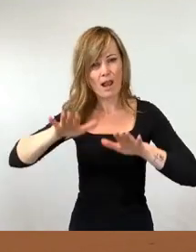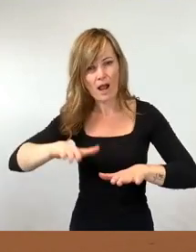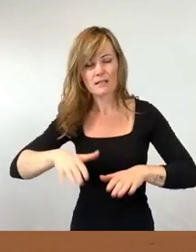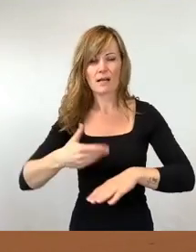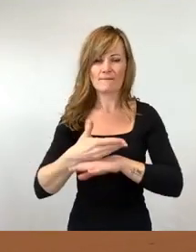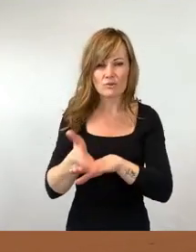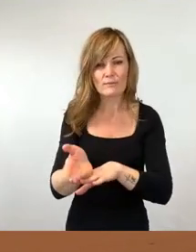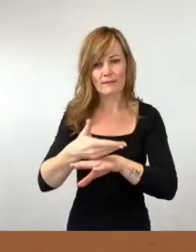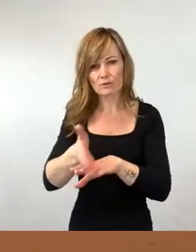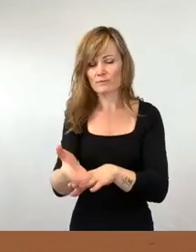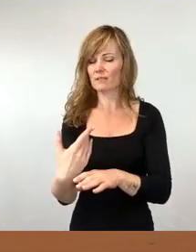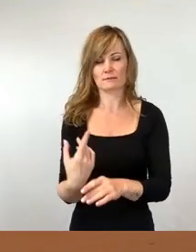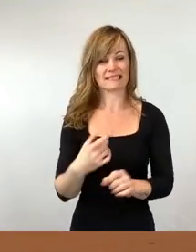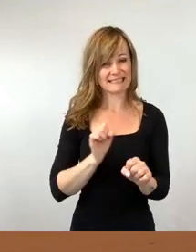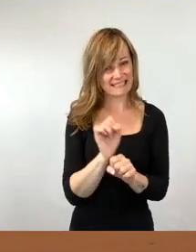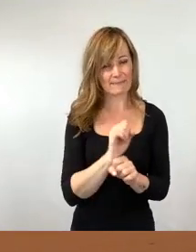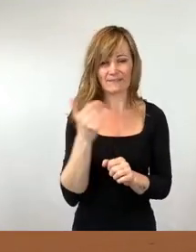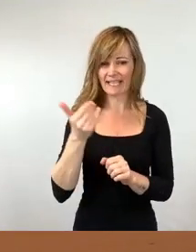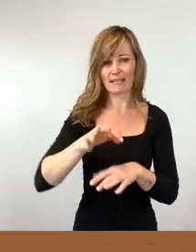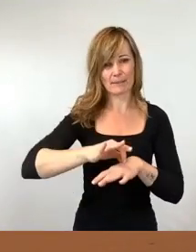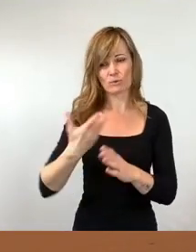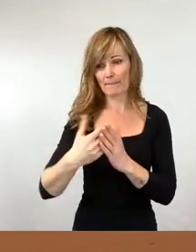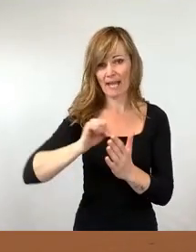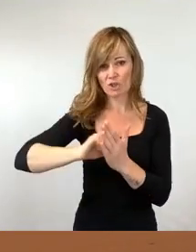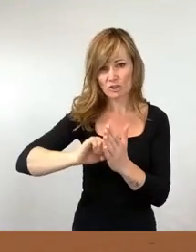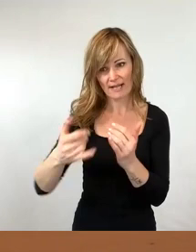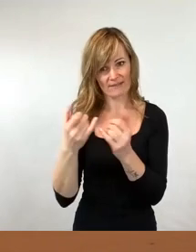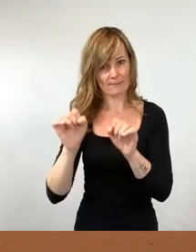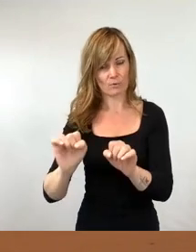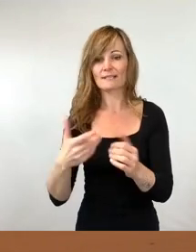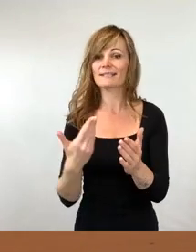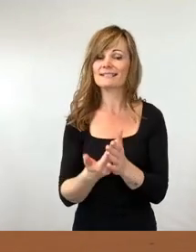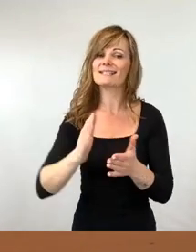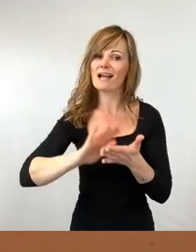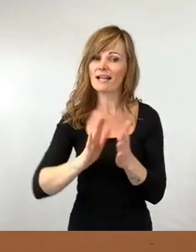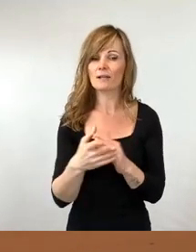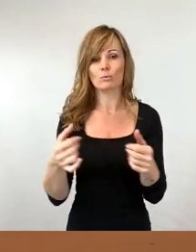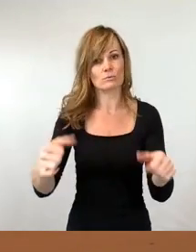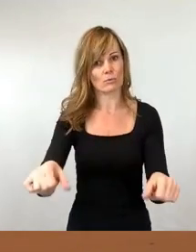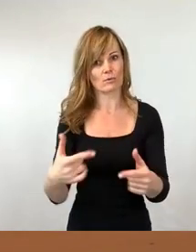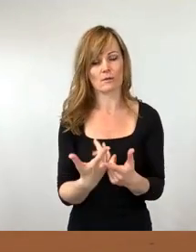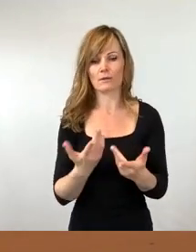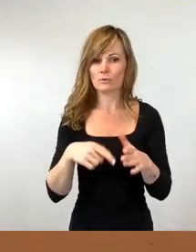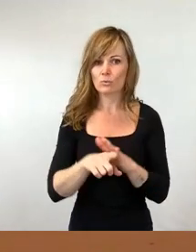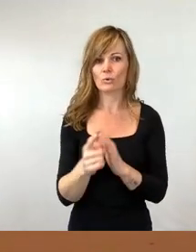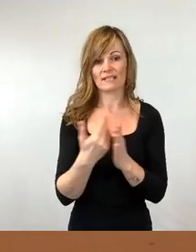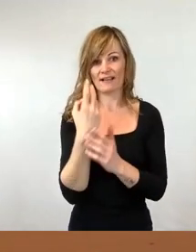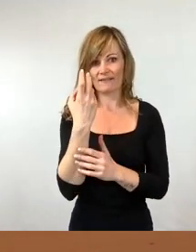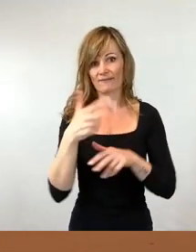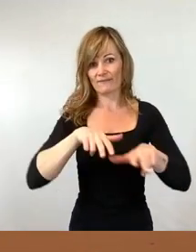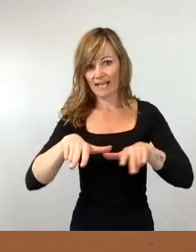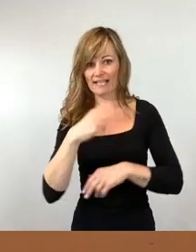Beschleunigung. Diesen Handlungsdruck können und dürfen wir nicht konterkarieren, auch nicht durch einen Verkehrsversuch.